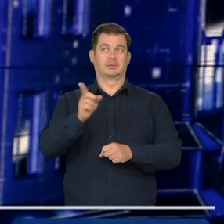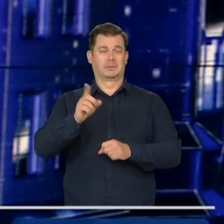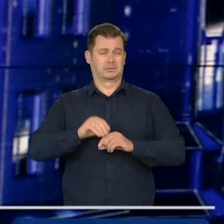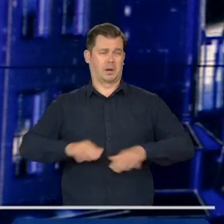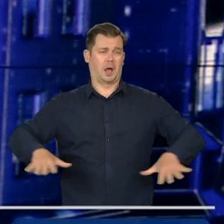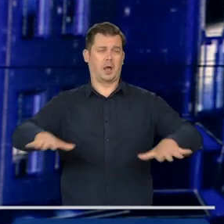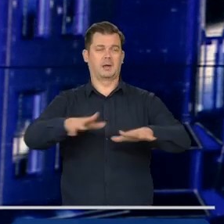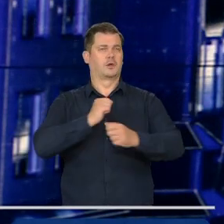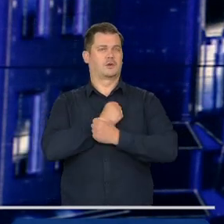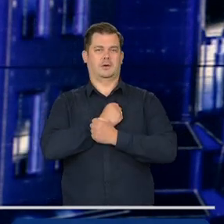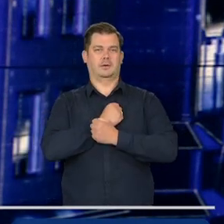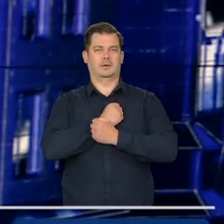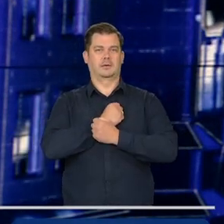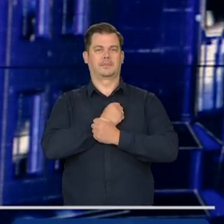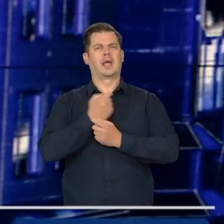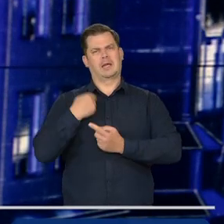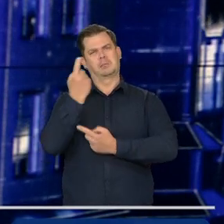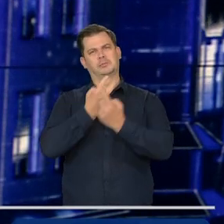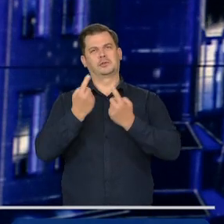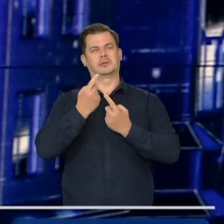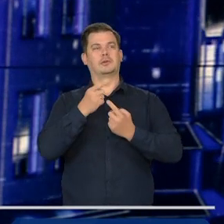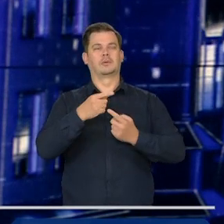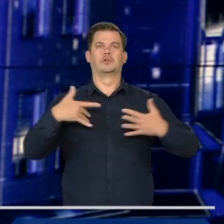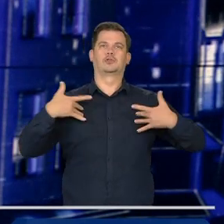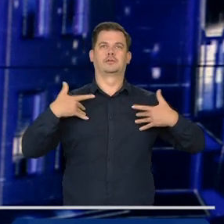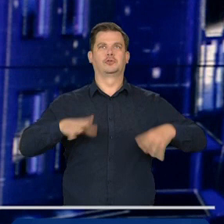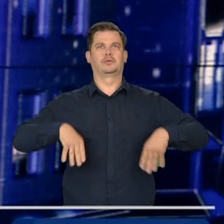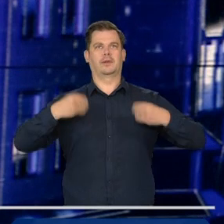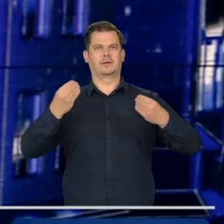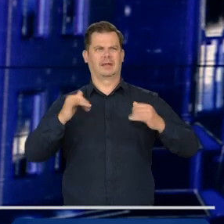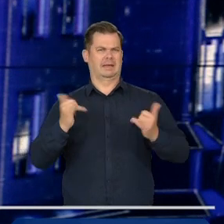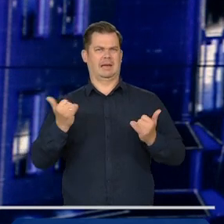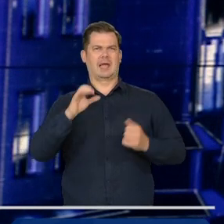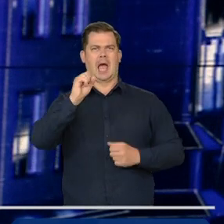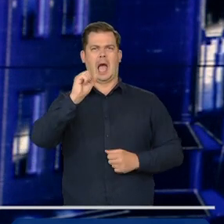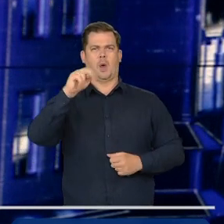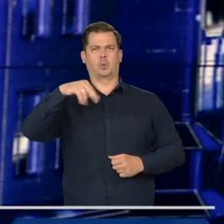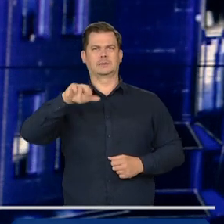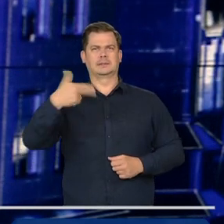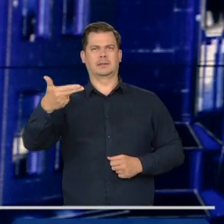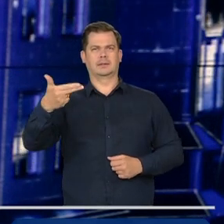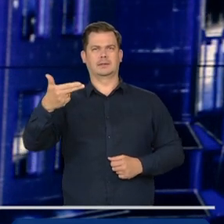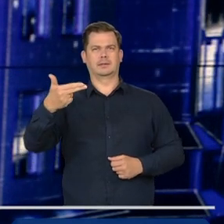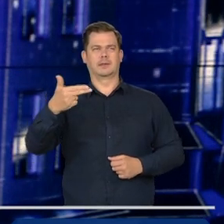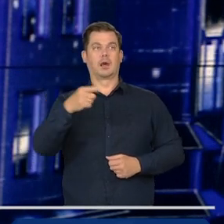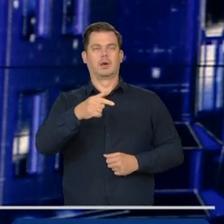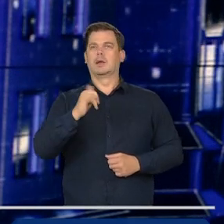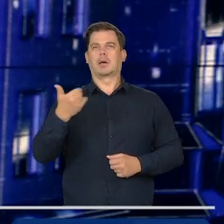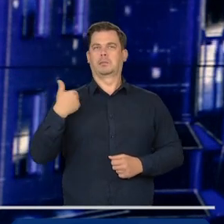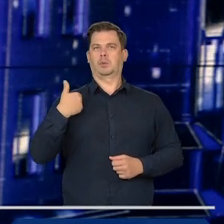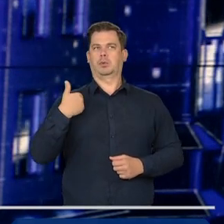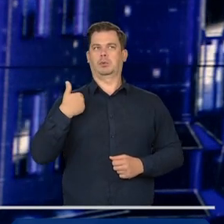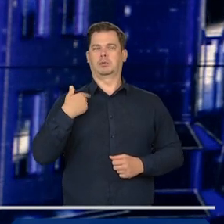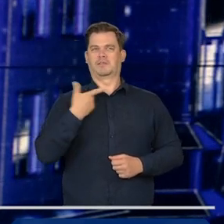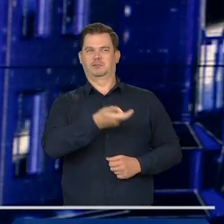nieraz. I tak sobie nieraz myślę, jak czytam żywoty świętych, jak on tego świętego Augustyna rzeczywiście przeprowadził na tą